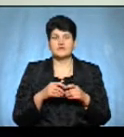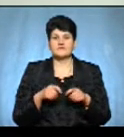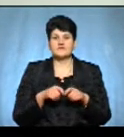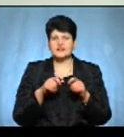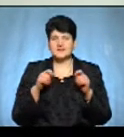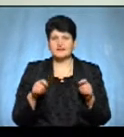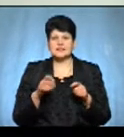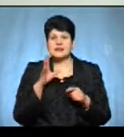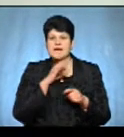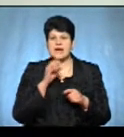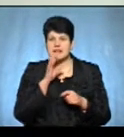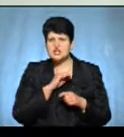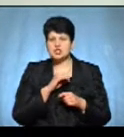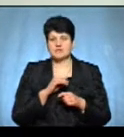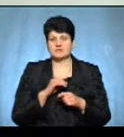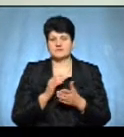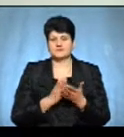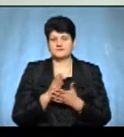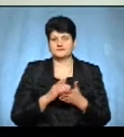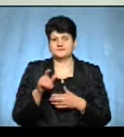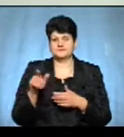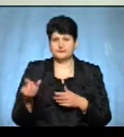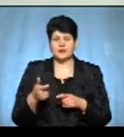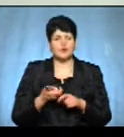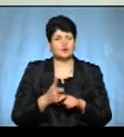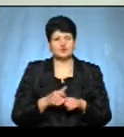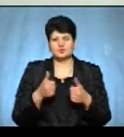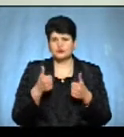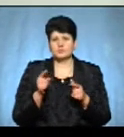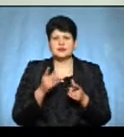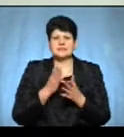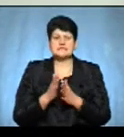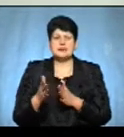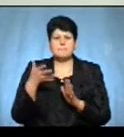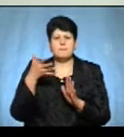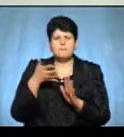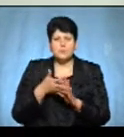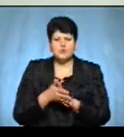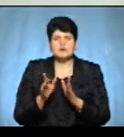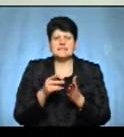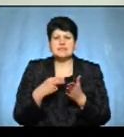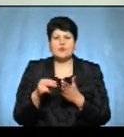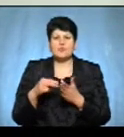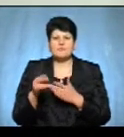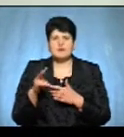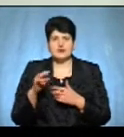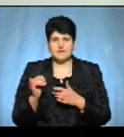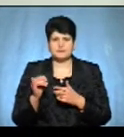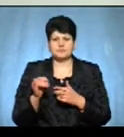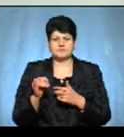тих чи інших чиновників. Дуже добре, що в нас діє така система ProZorro, на яких по закупівлях, от,